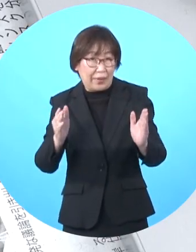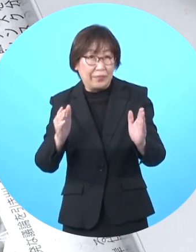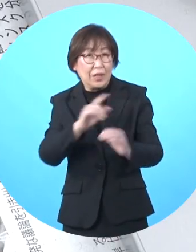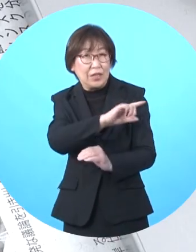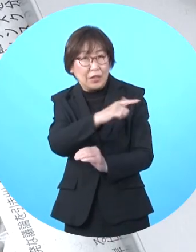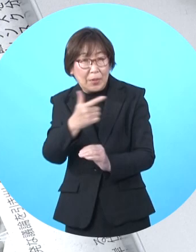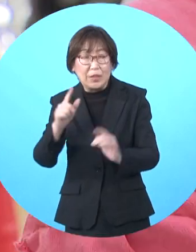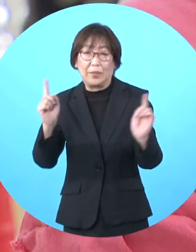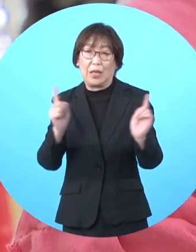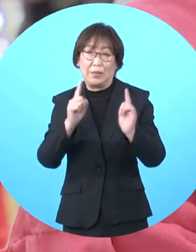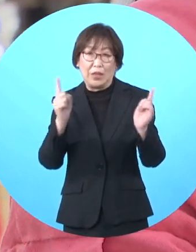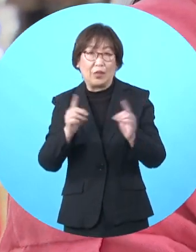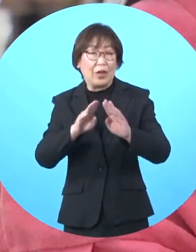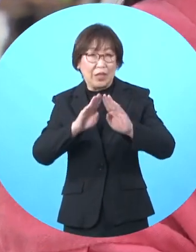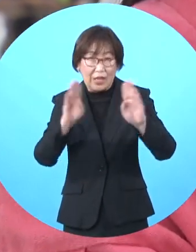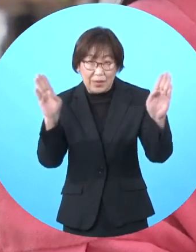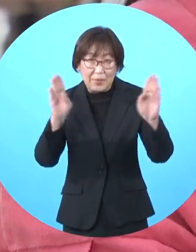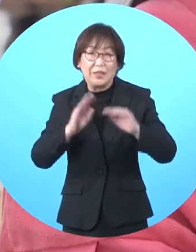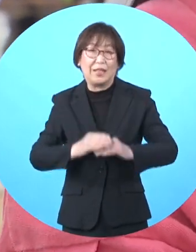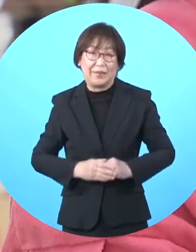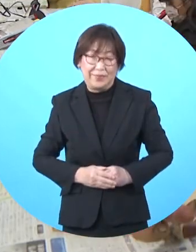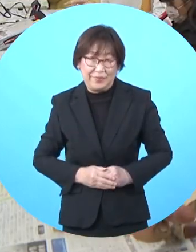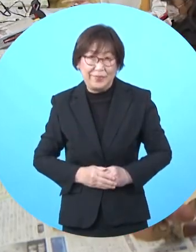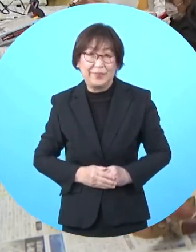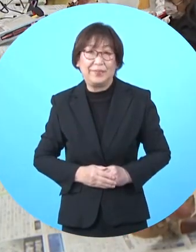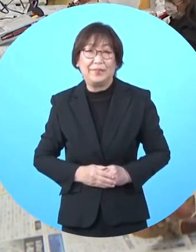ントが行われました。